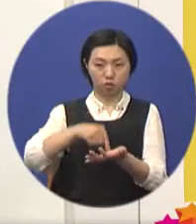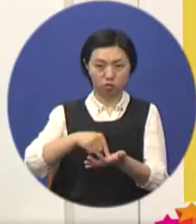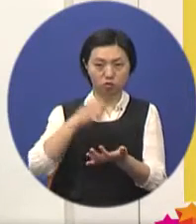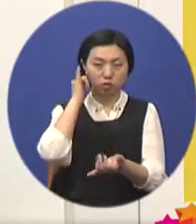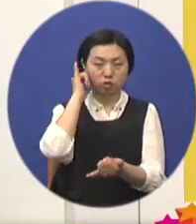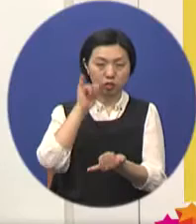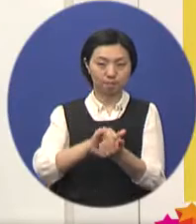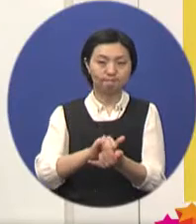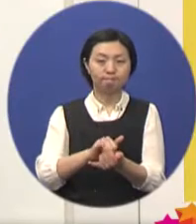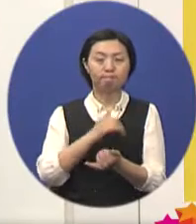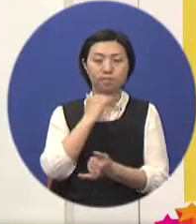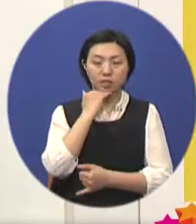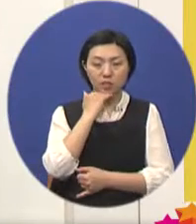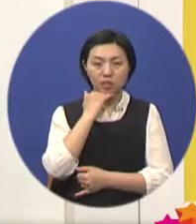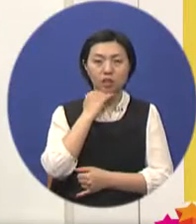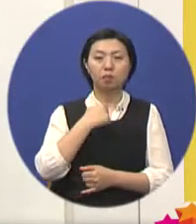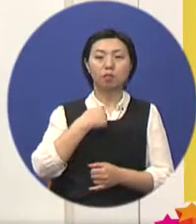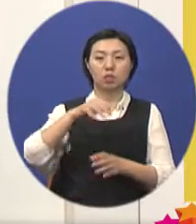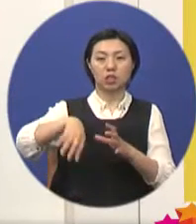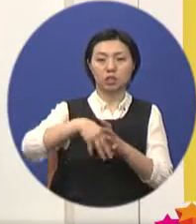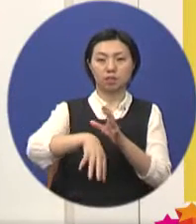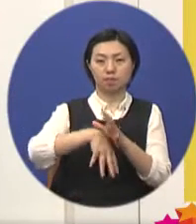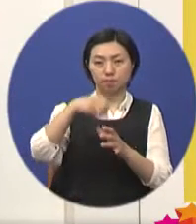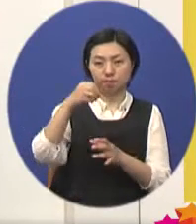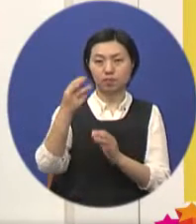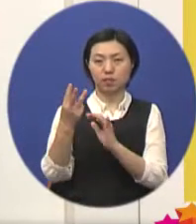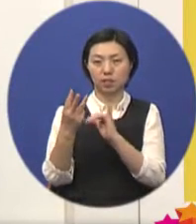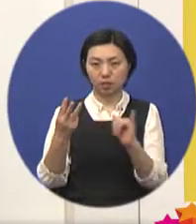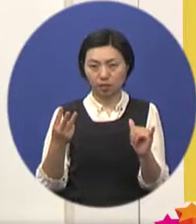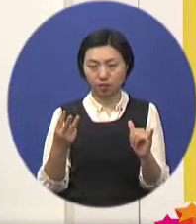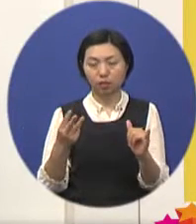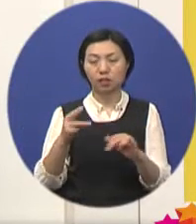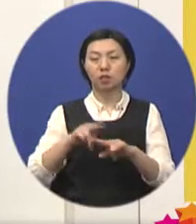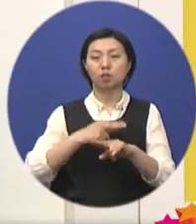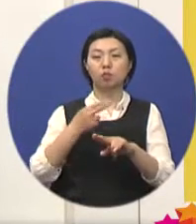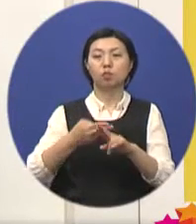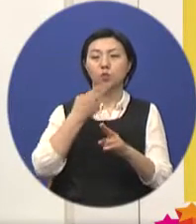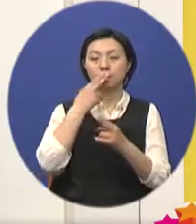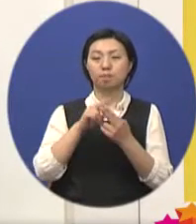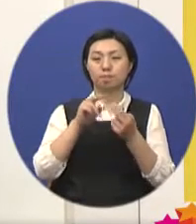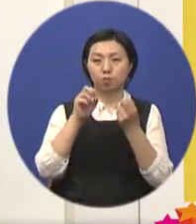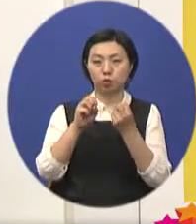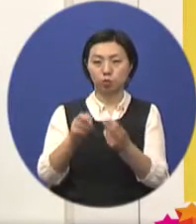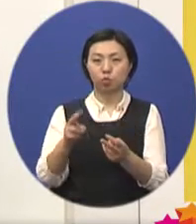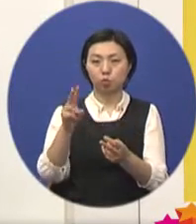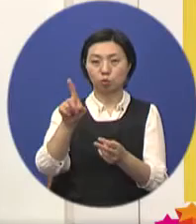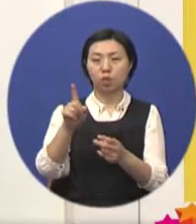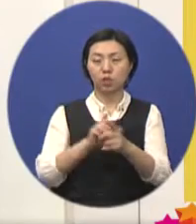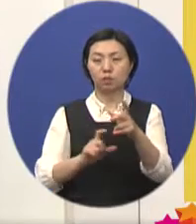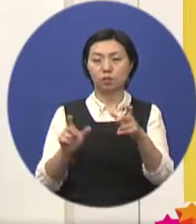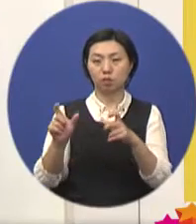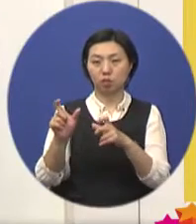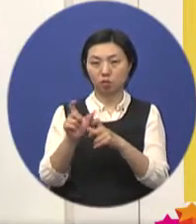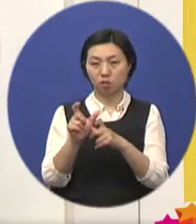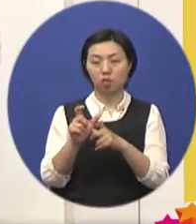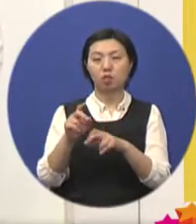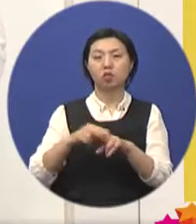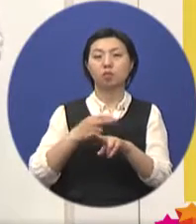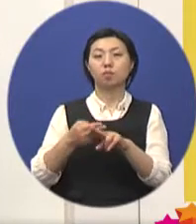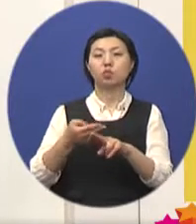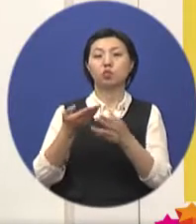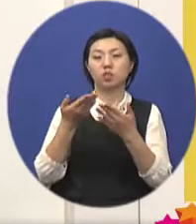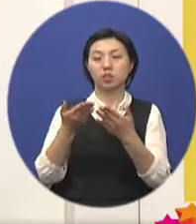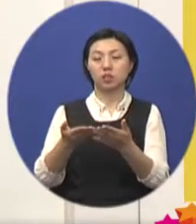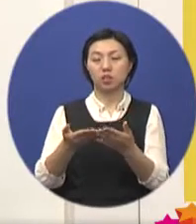놓고 기다리시면 네. 저희들이 추첨을 해서 세 네. 분에게 먼저 선물을 드리고 네. 또 한 분에게 선물을 드립니다.